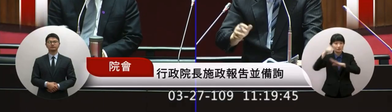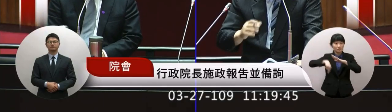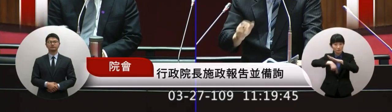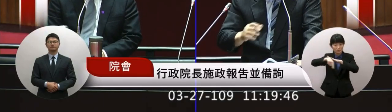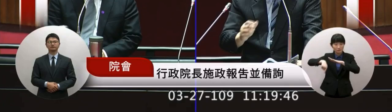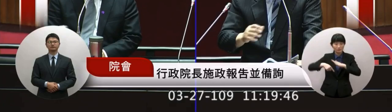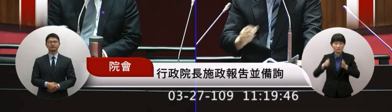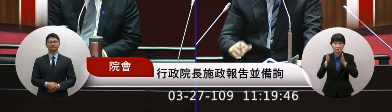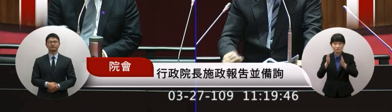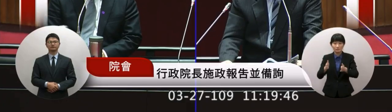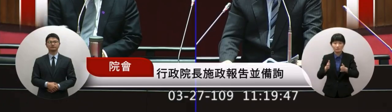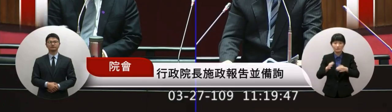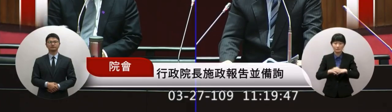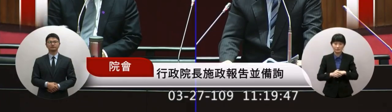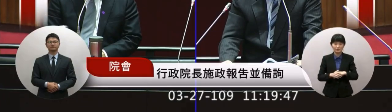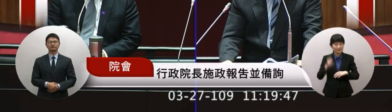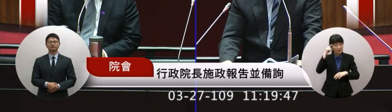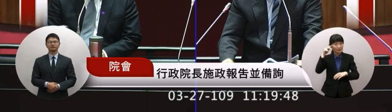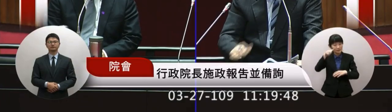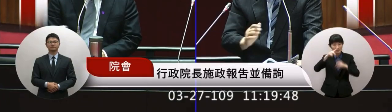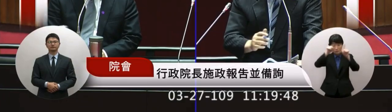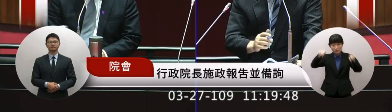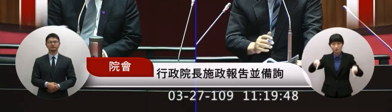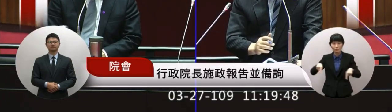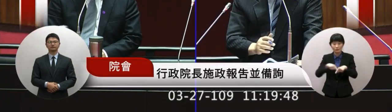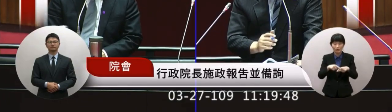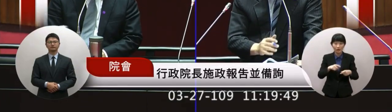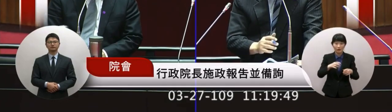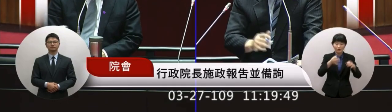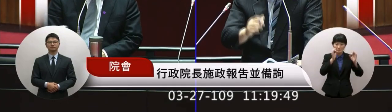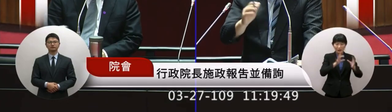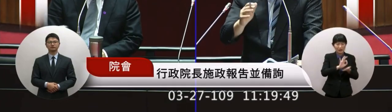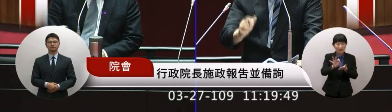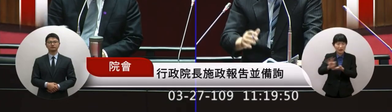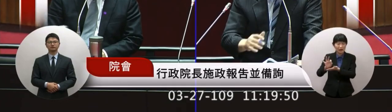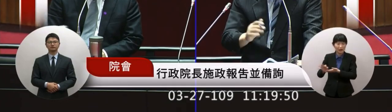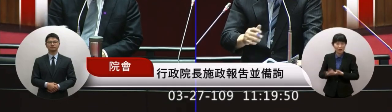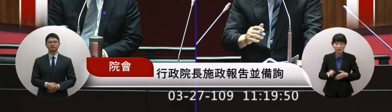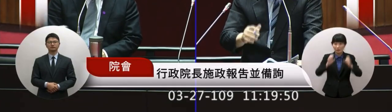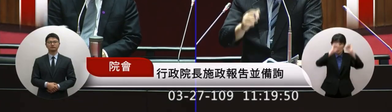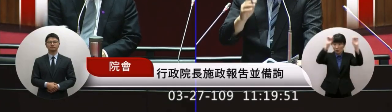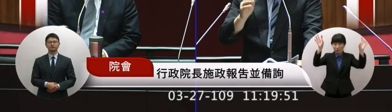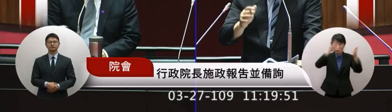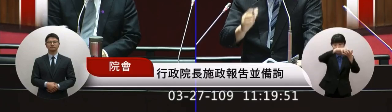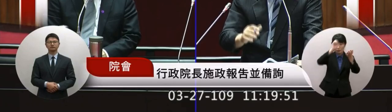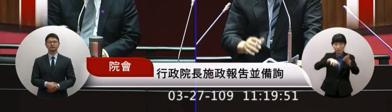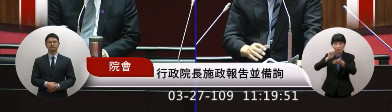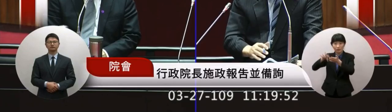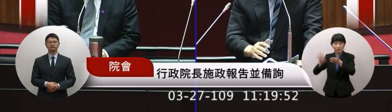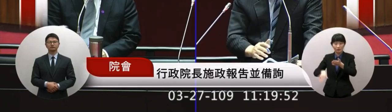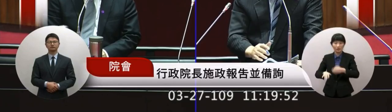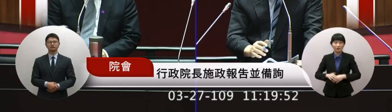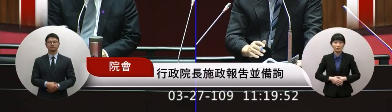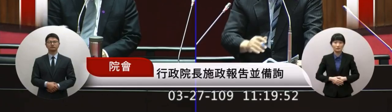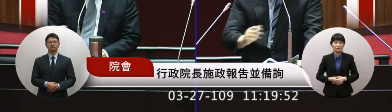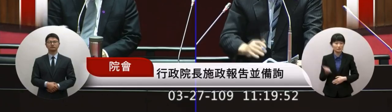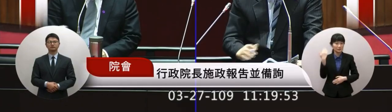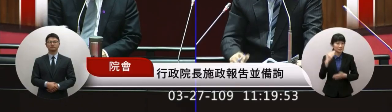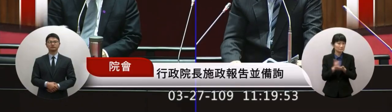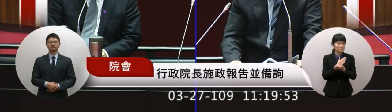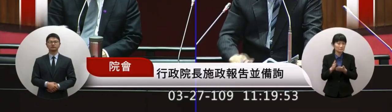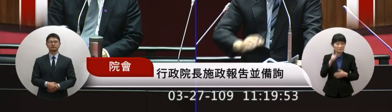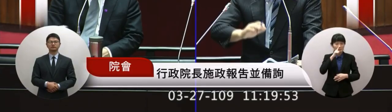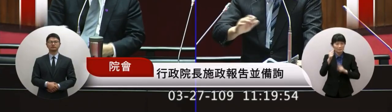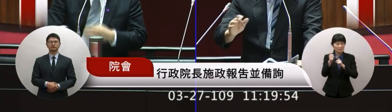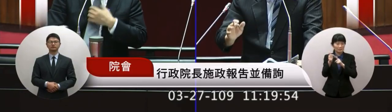的这个修正版的意见书，那目前呢、啊，日前工程会认定说陈宁前